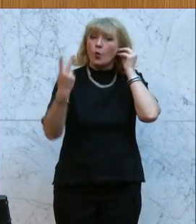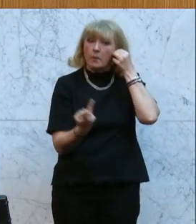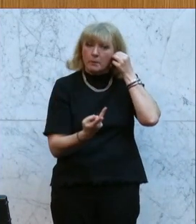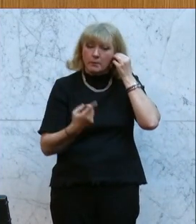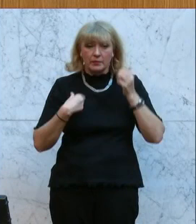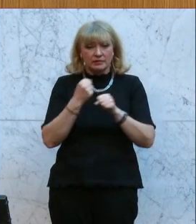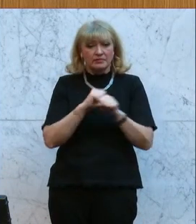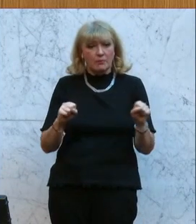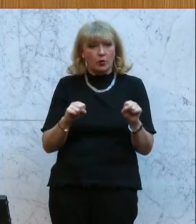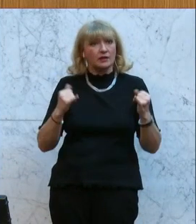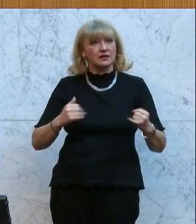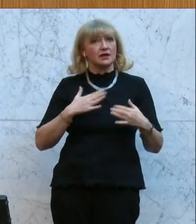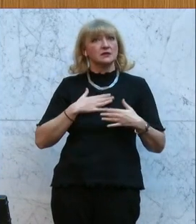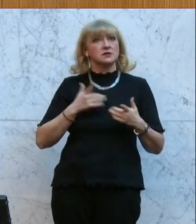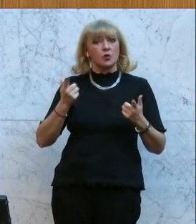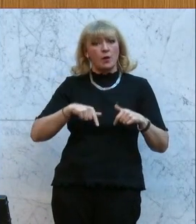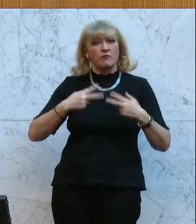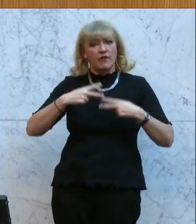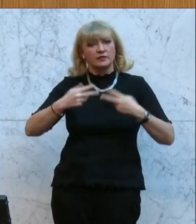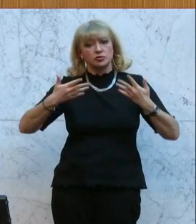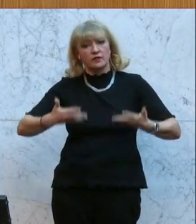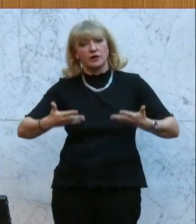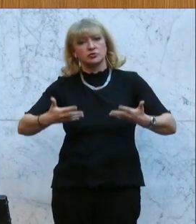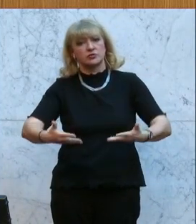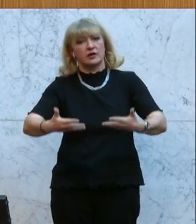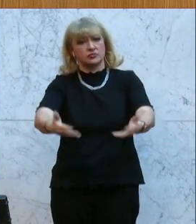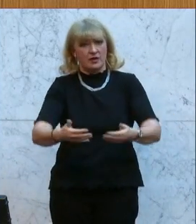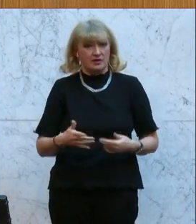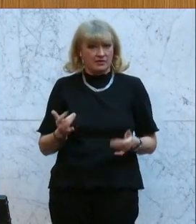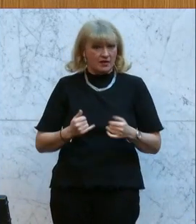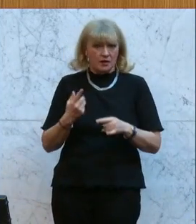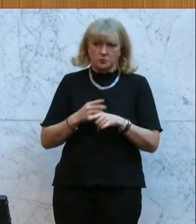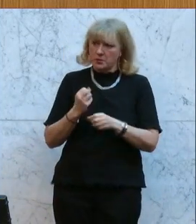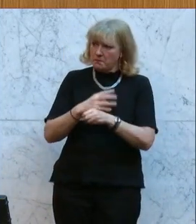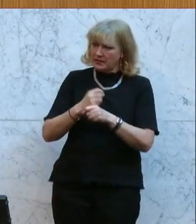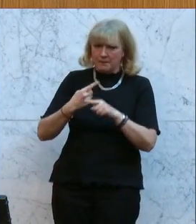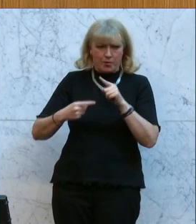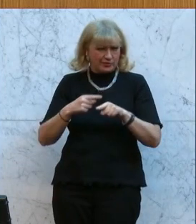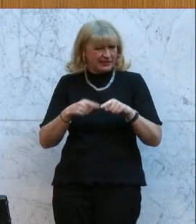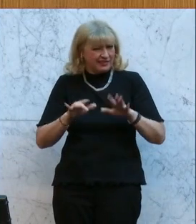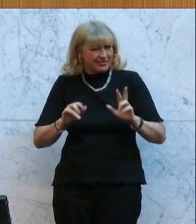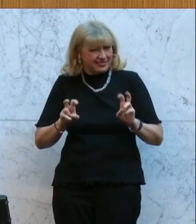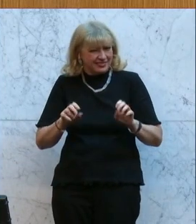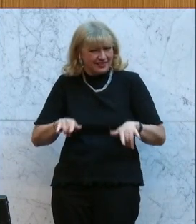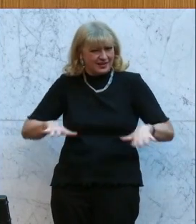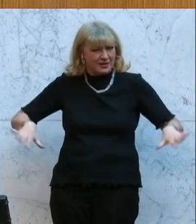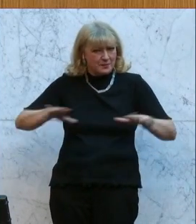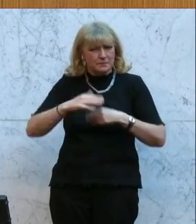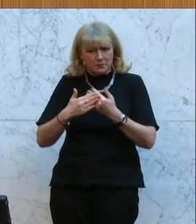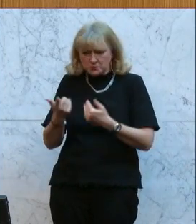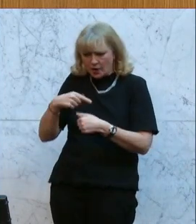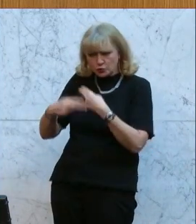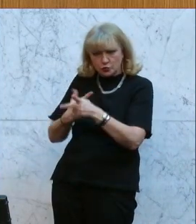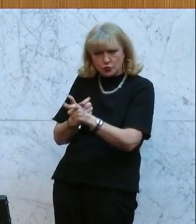wird weiter geschwächt. Weil heute die Medienpolitik der Regierung zum Beispiel hier noch Thema sein wird, ein Beispiel aus dem U-Ausschuss,